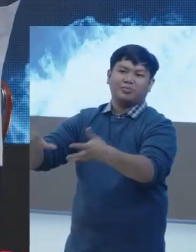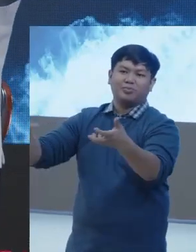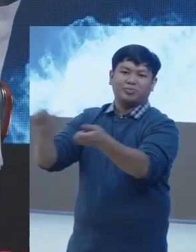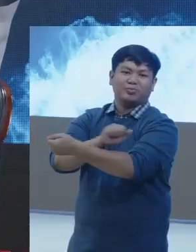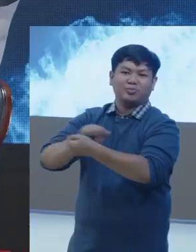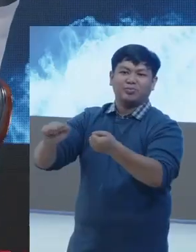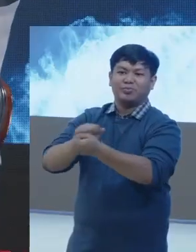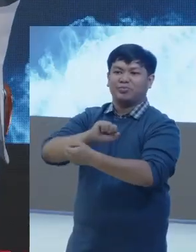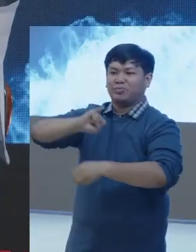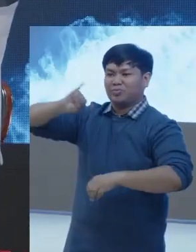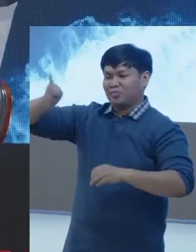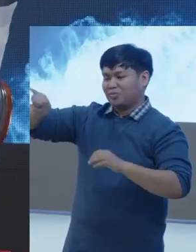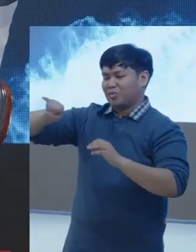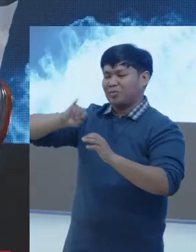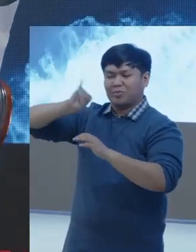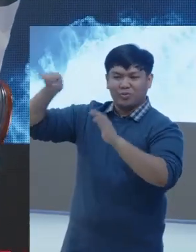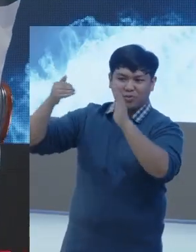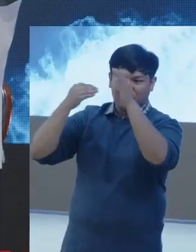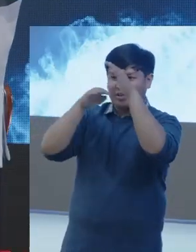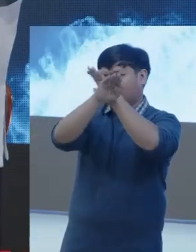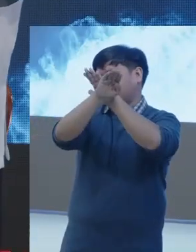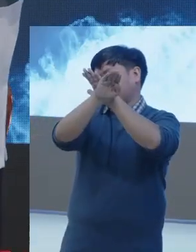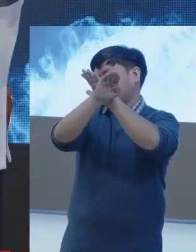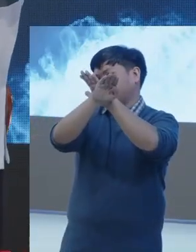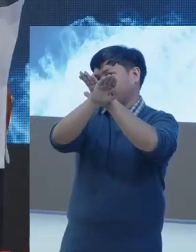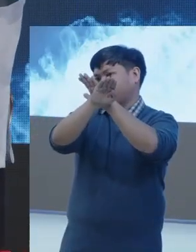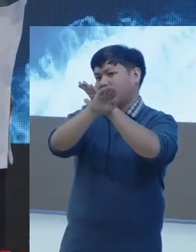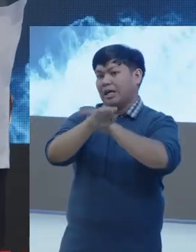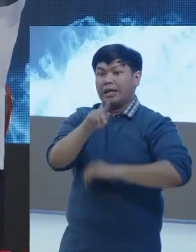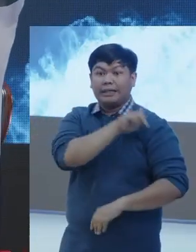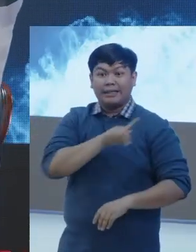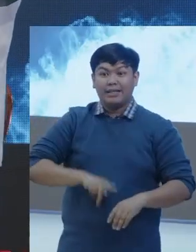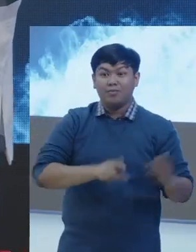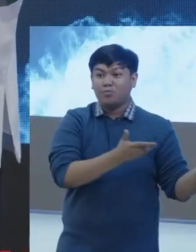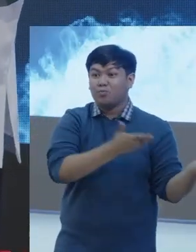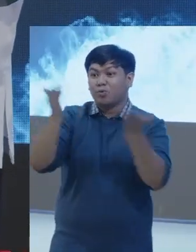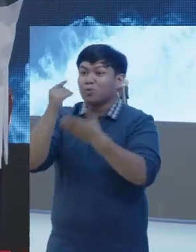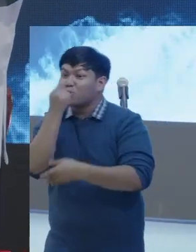nilagay as exiles ni Nebuchadnezzar sa Babylon.